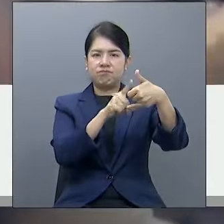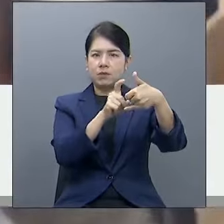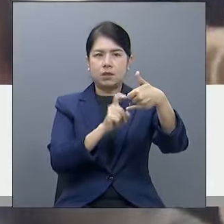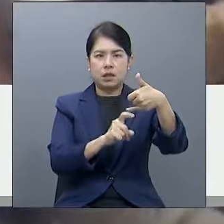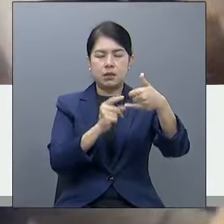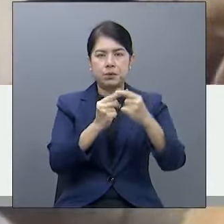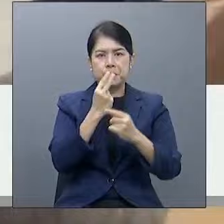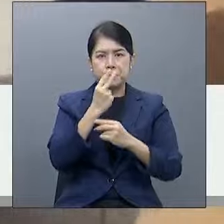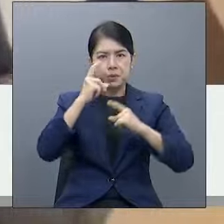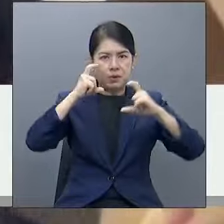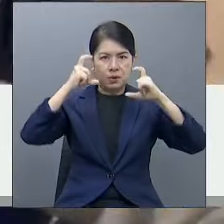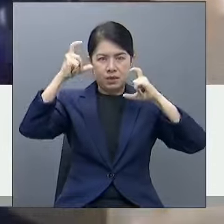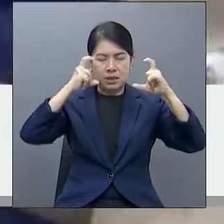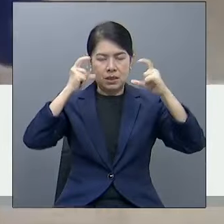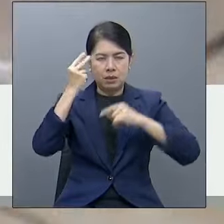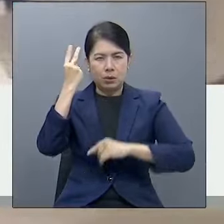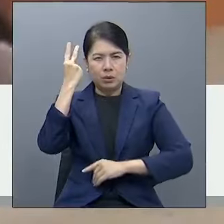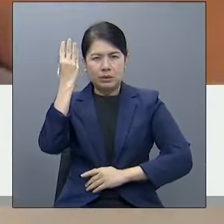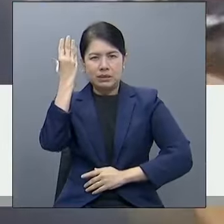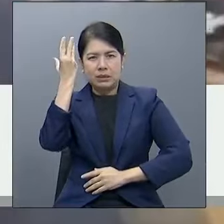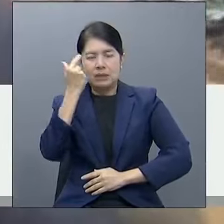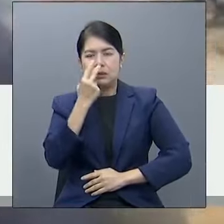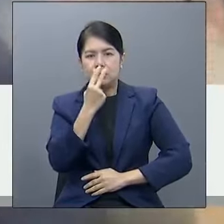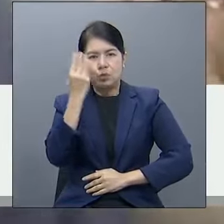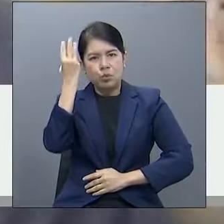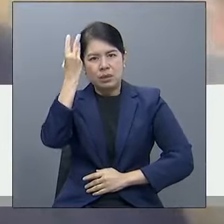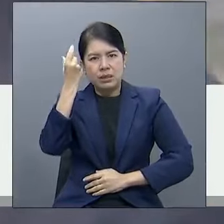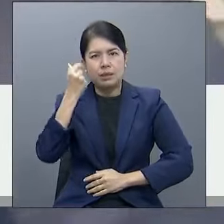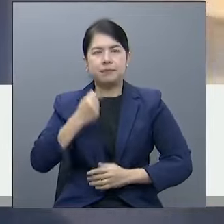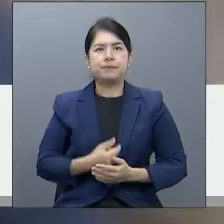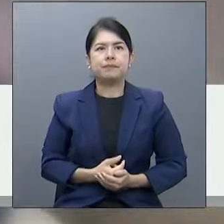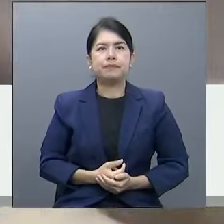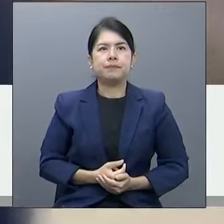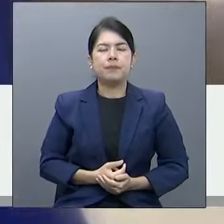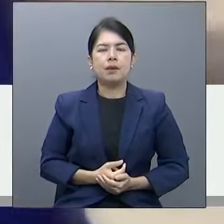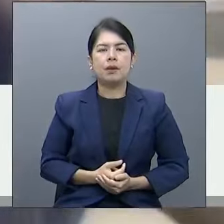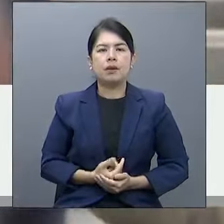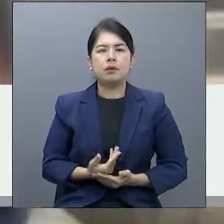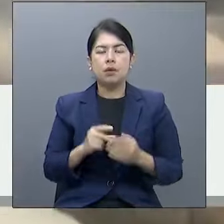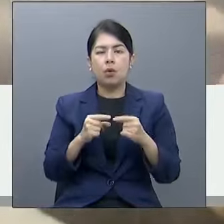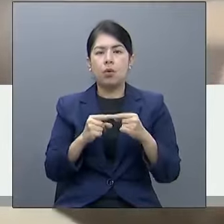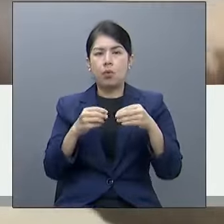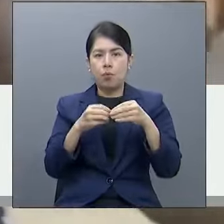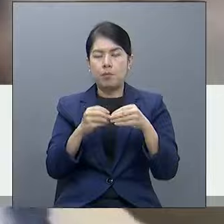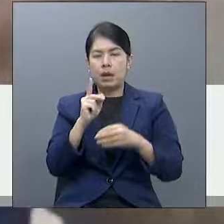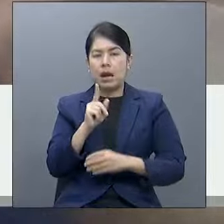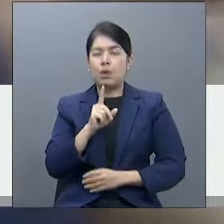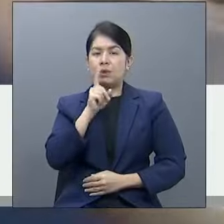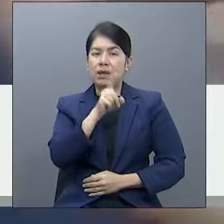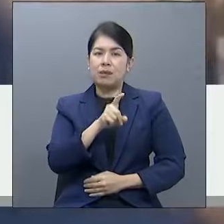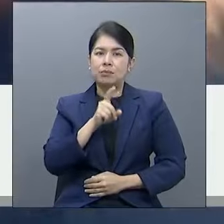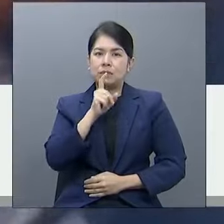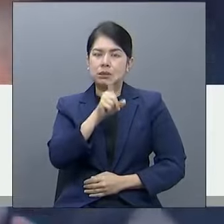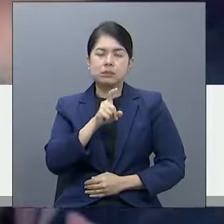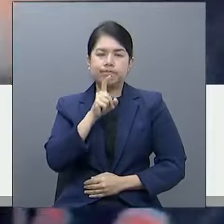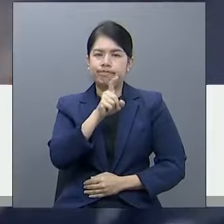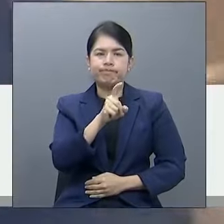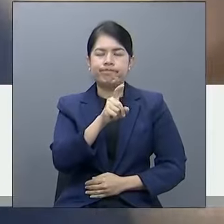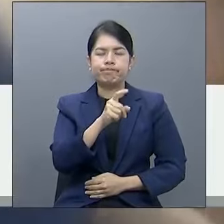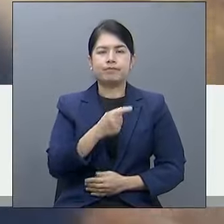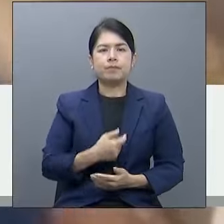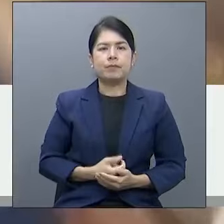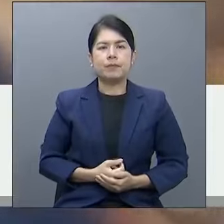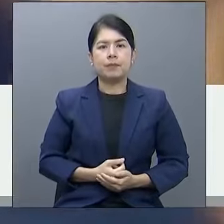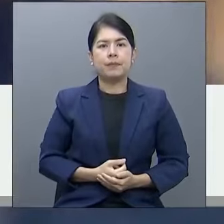ถามใดๆกับสื่อมวลชนเลย ห้องไหมครับคุณกิตคุณกิต วันนั้นเราอยู่แล้วทำ